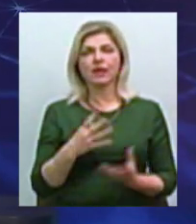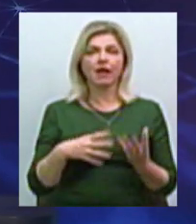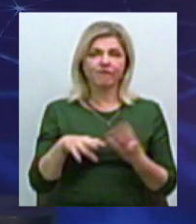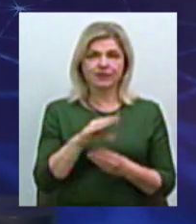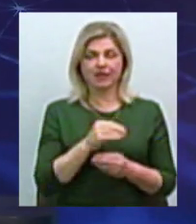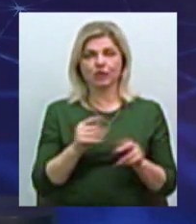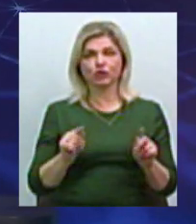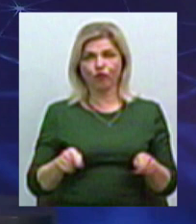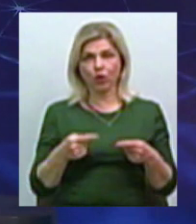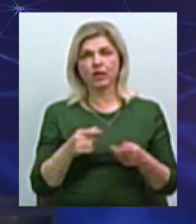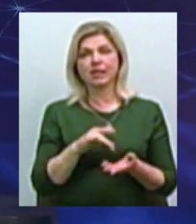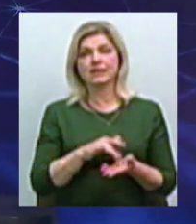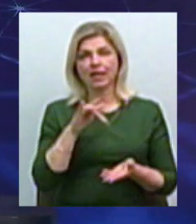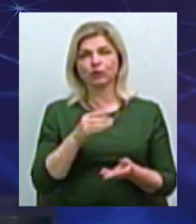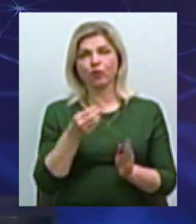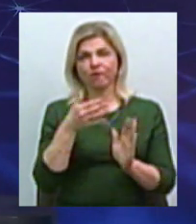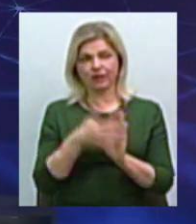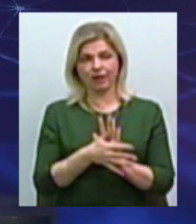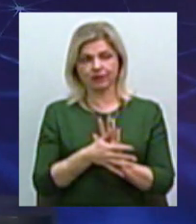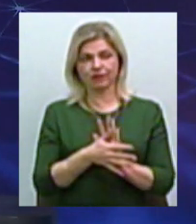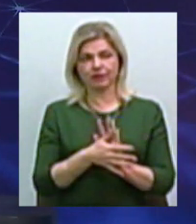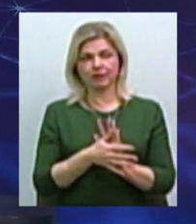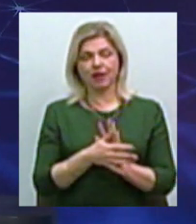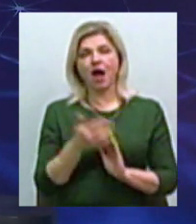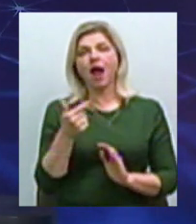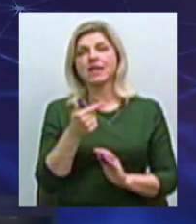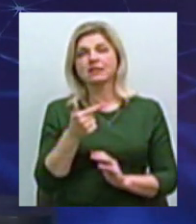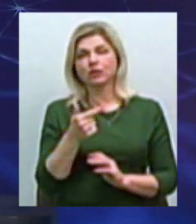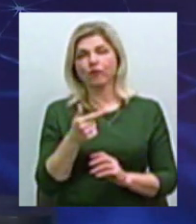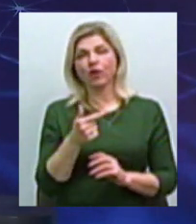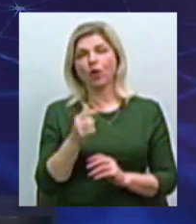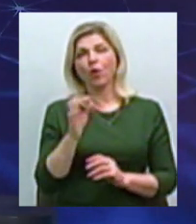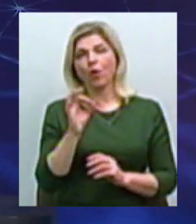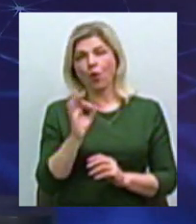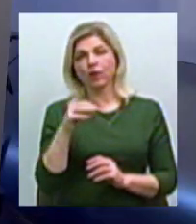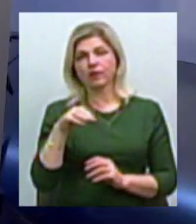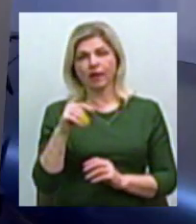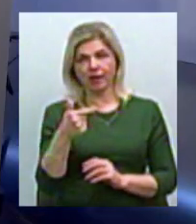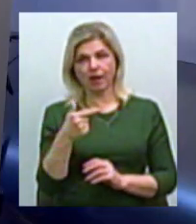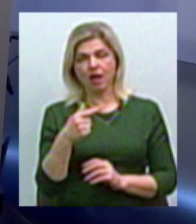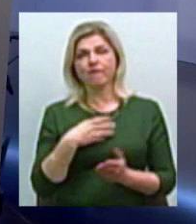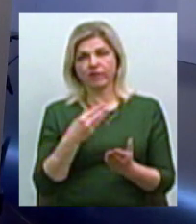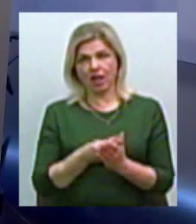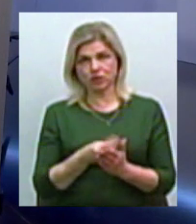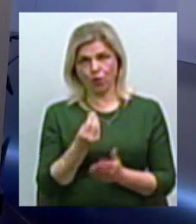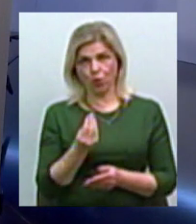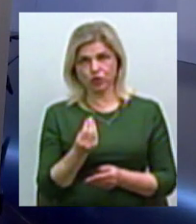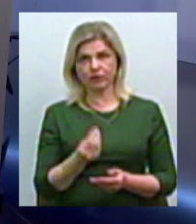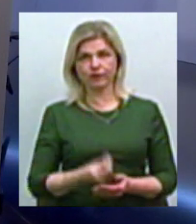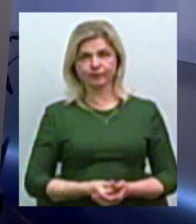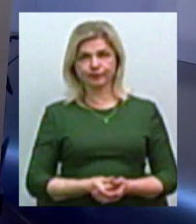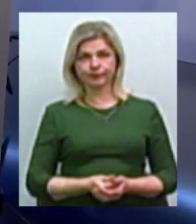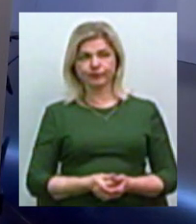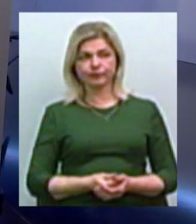на створення медіа-центру, витратити Галицинівській об'єднаній територіальній громаді власних коштів? Да, власних коштів